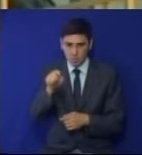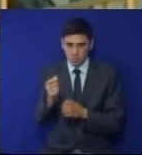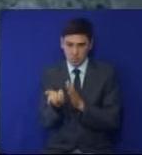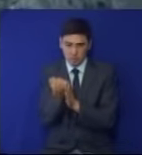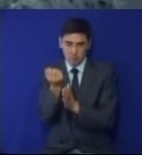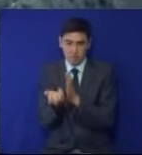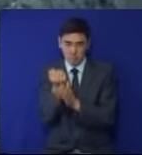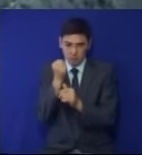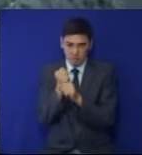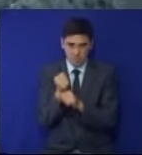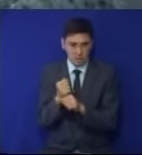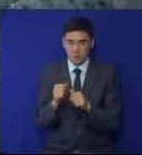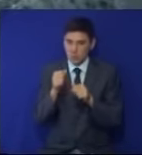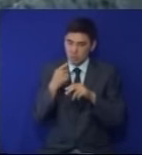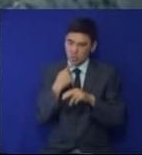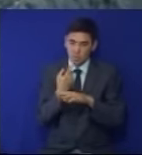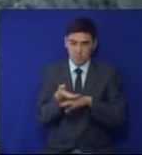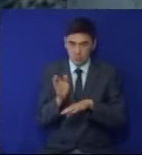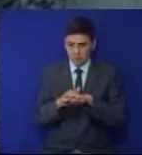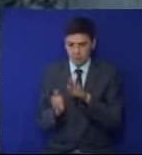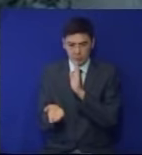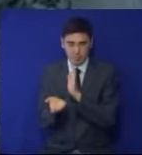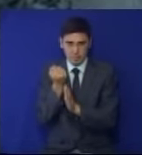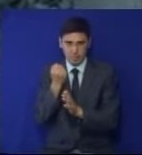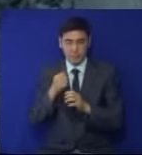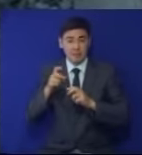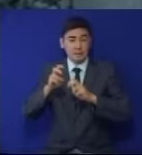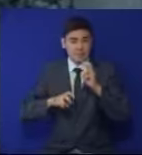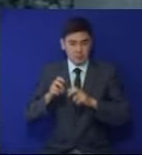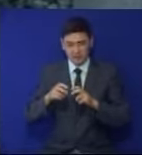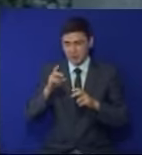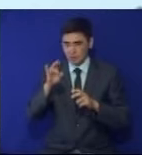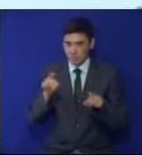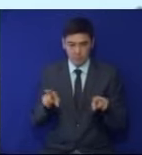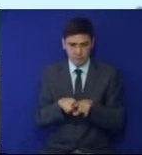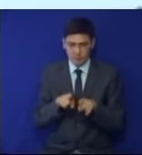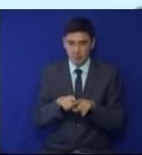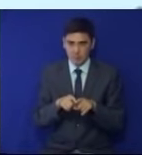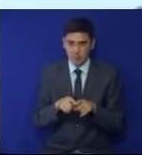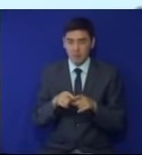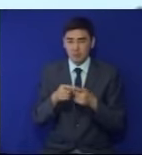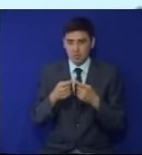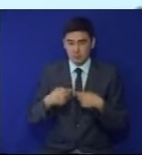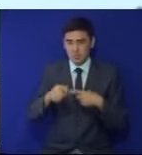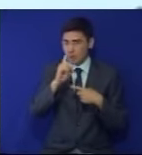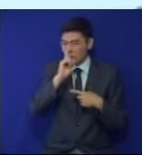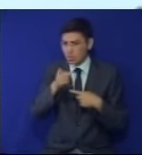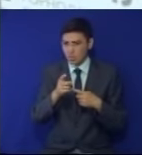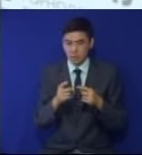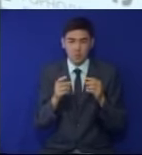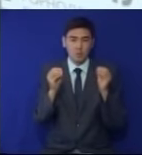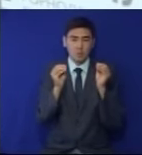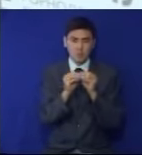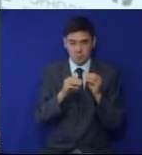технологиясымен ерекшеленеді. Соған қарамастан полиметал жетекші алтын өндіруші компаниясы алдағы уақытта жоба қуатына жетіп, жылына 10 тонна